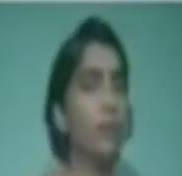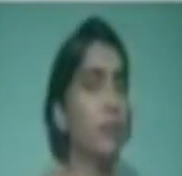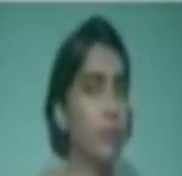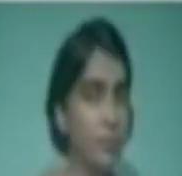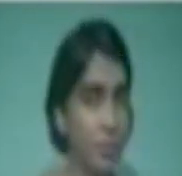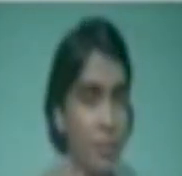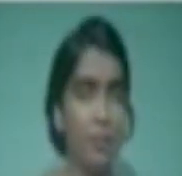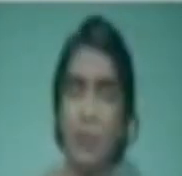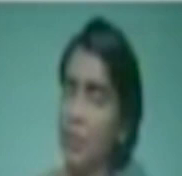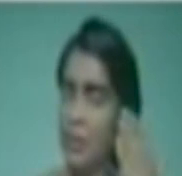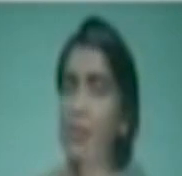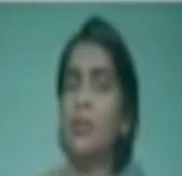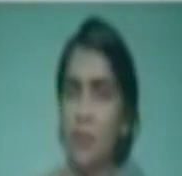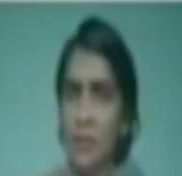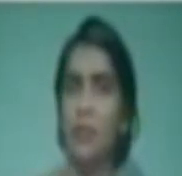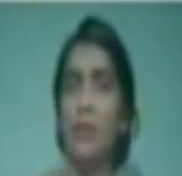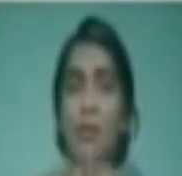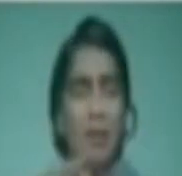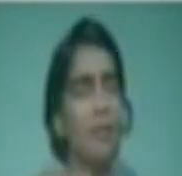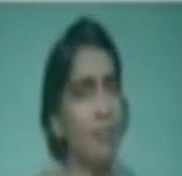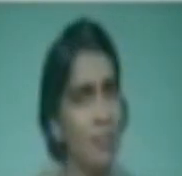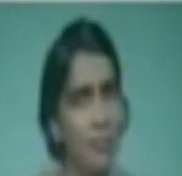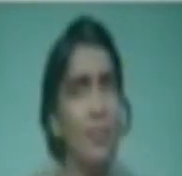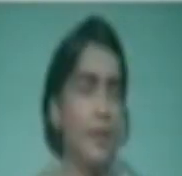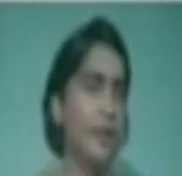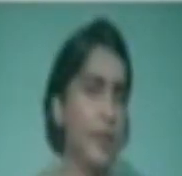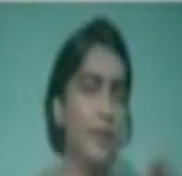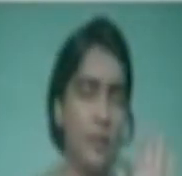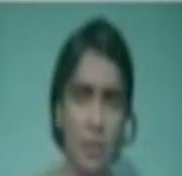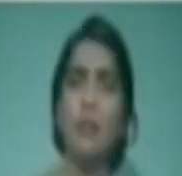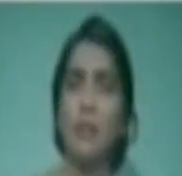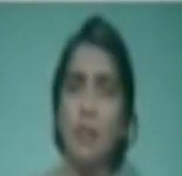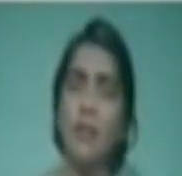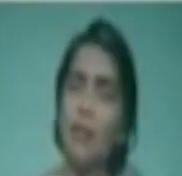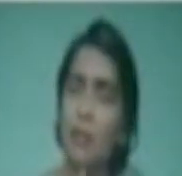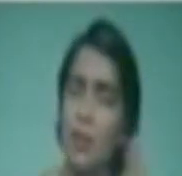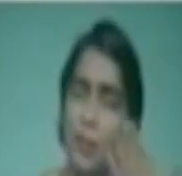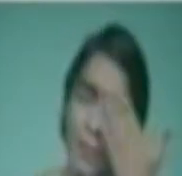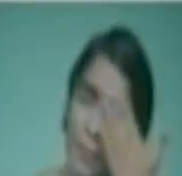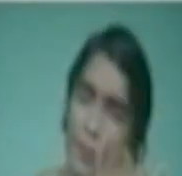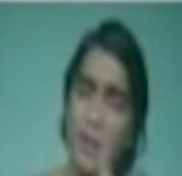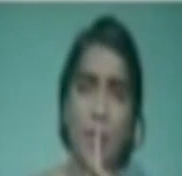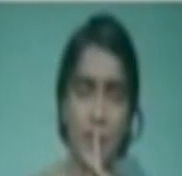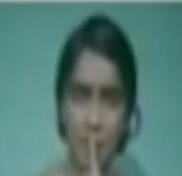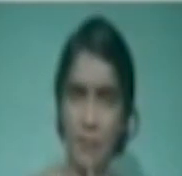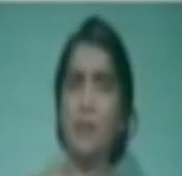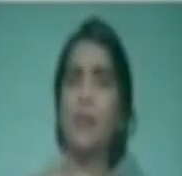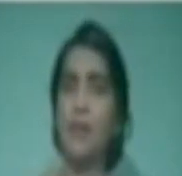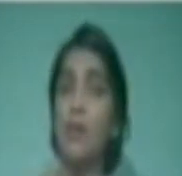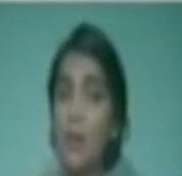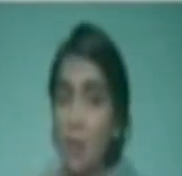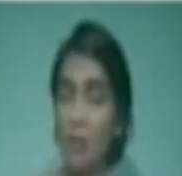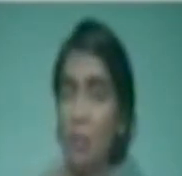කිරීම වහා නතර කරලා ඔවුන්ව මුදවා හරින්නට කටයුතු කරන්නයි කියලා මම බොහොම කාරුණිකව ඉල්ලීමක් කරනවා. මේ